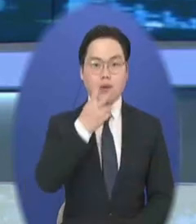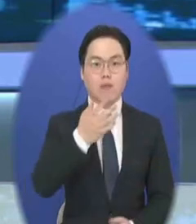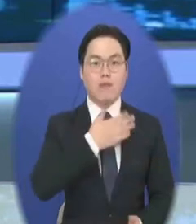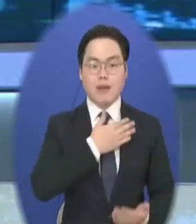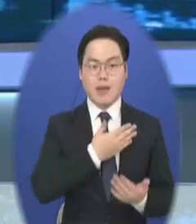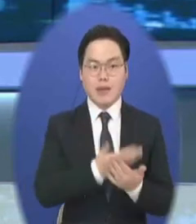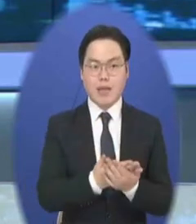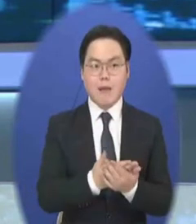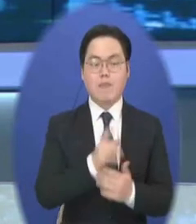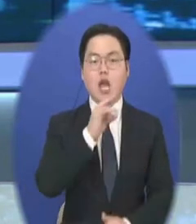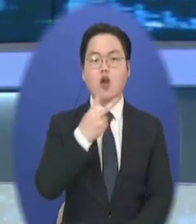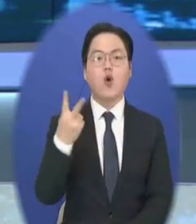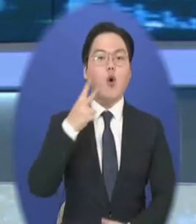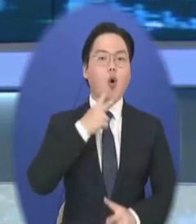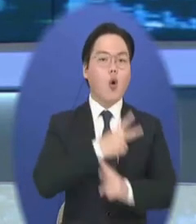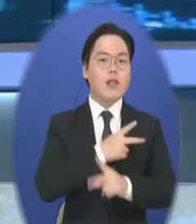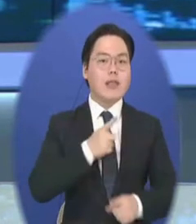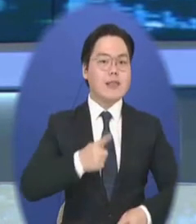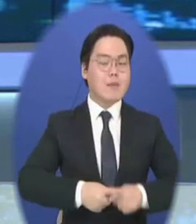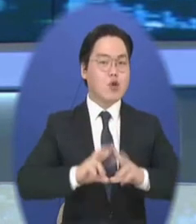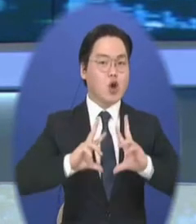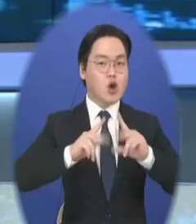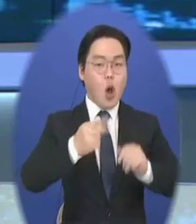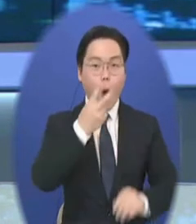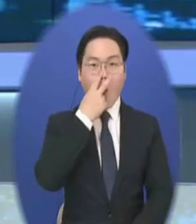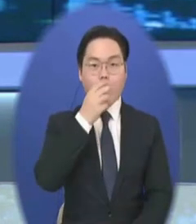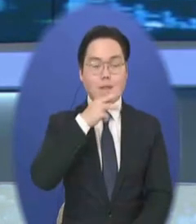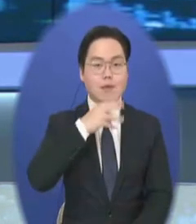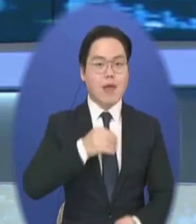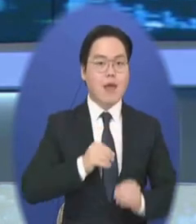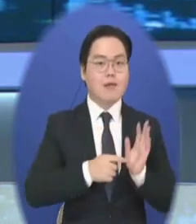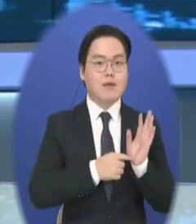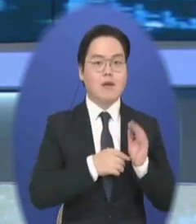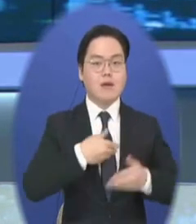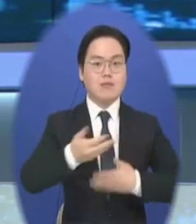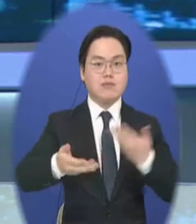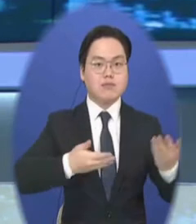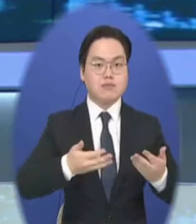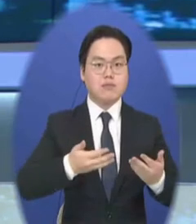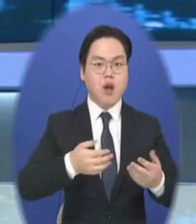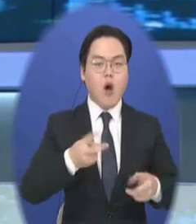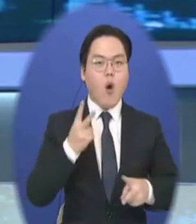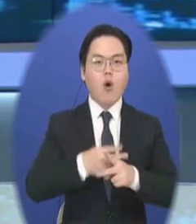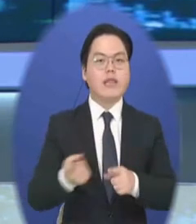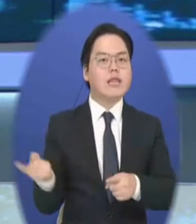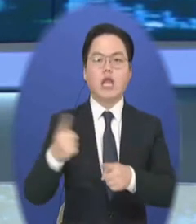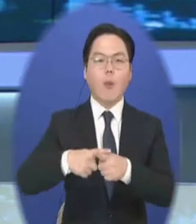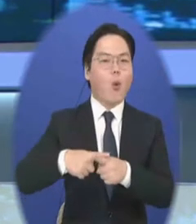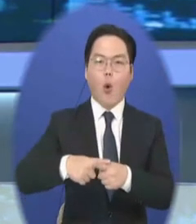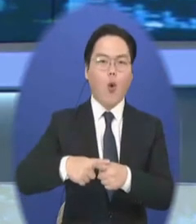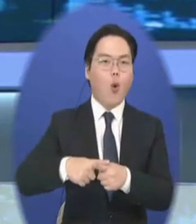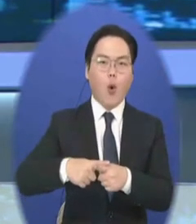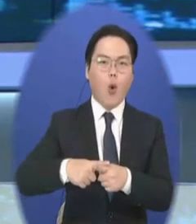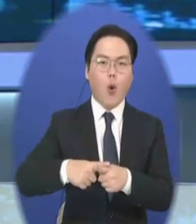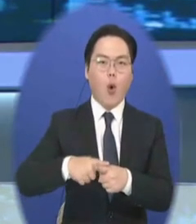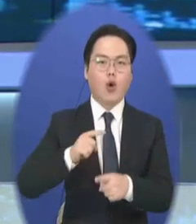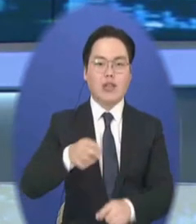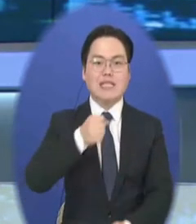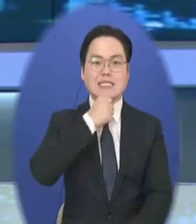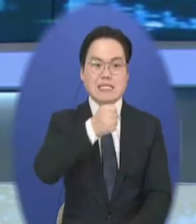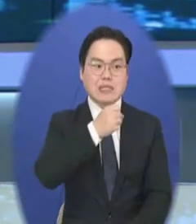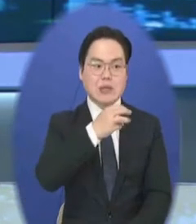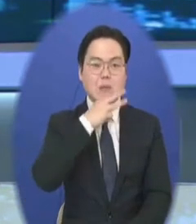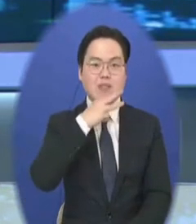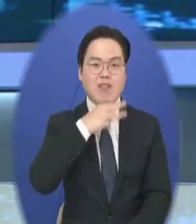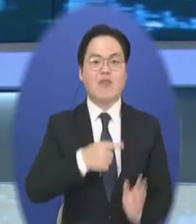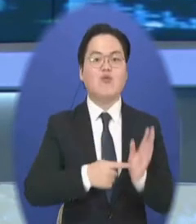ярилаа. Эрүүгийн хуулийн нэмэлт өөрчлөлтөд худал мэдээлэл тарахтай холбоотой заалтыг оруулахгүй гэдгийг өнөөдөр хөвөлцөөд тодорхойгийн сайд Нямбаатар сэтгүүлчдэд уулзах